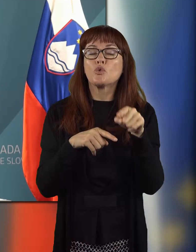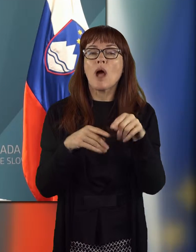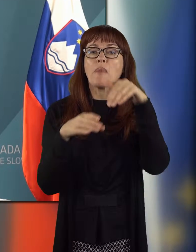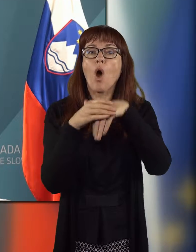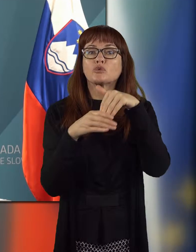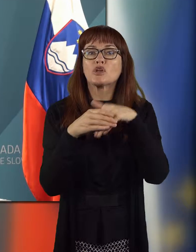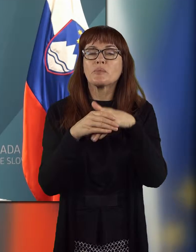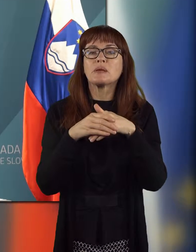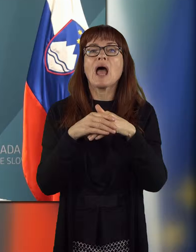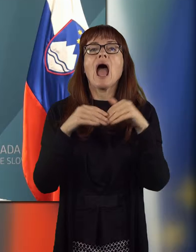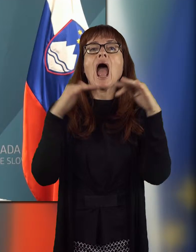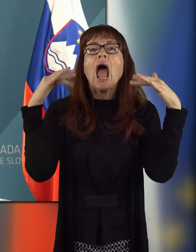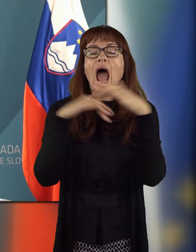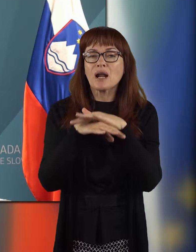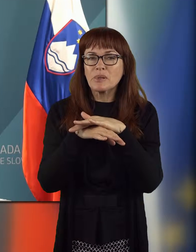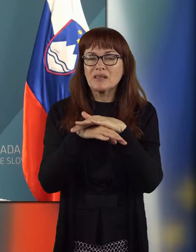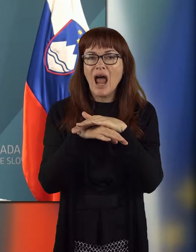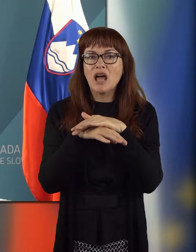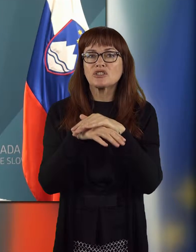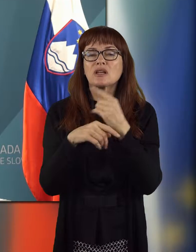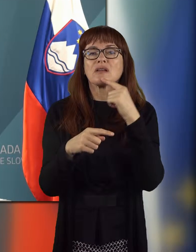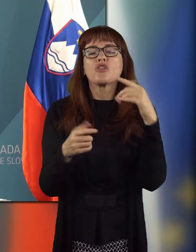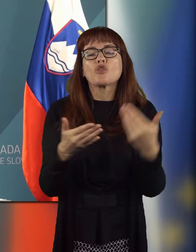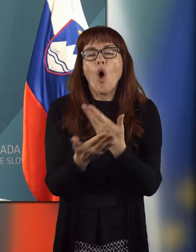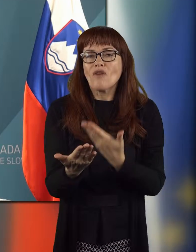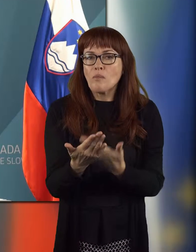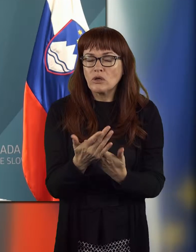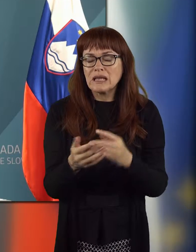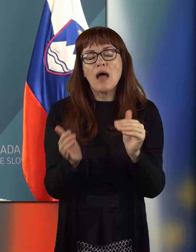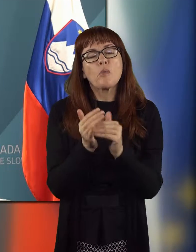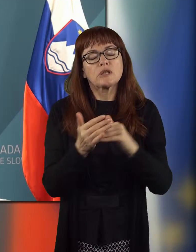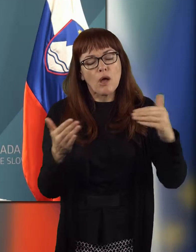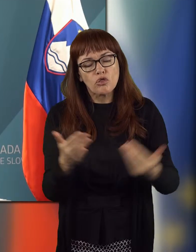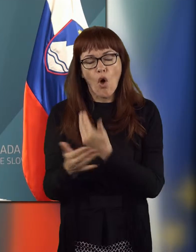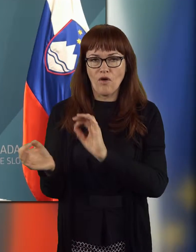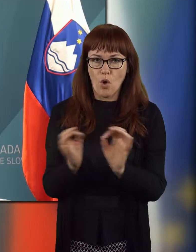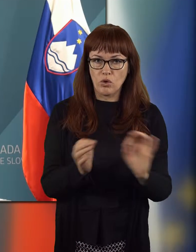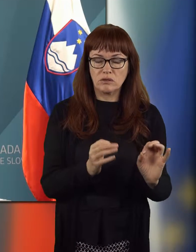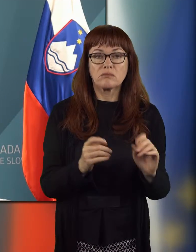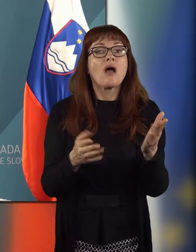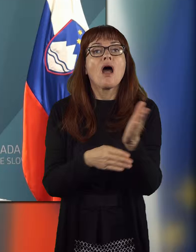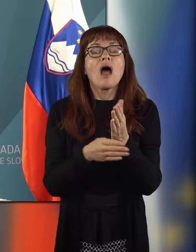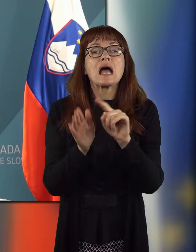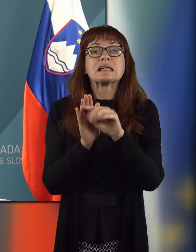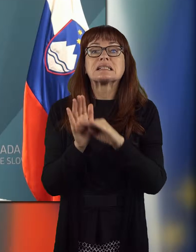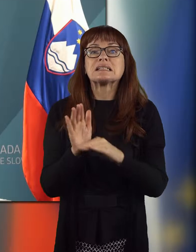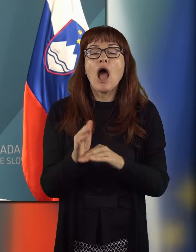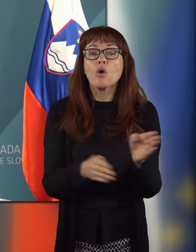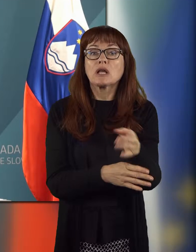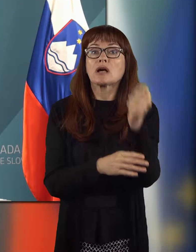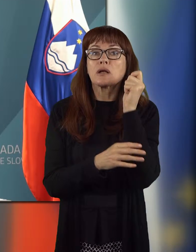vsebino arbitražne razsodbe, ki je čisto nova pravna podlaga in je potrebna nova ureditev. Kaj pa zakon o ribištvu, kakšne